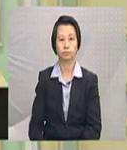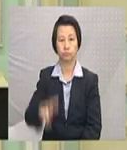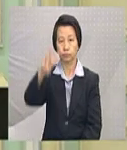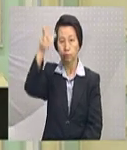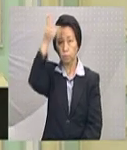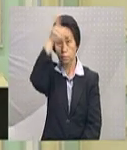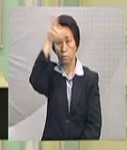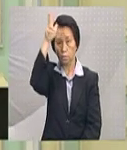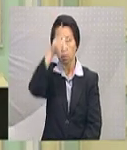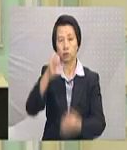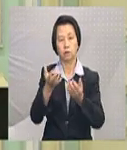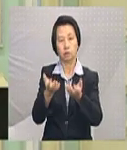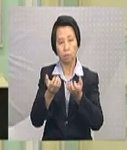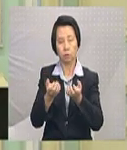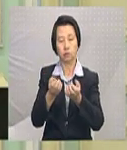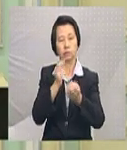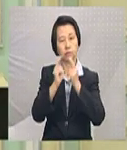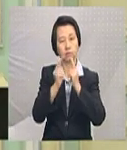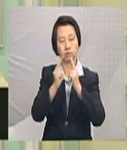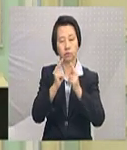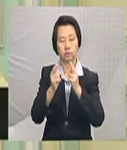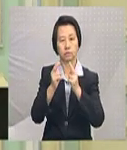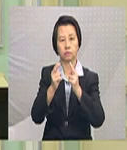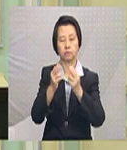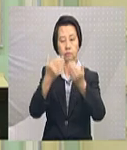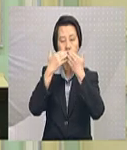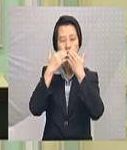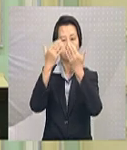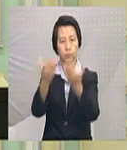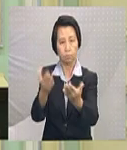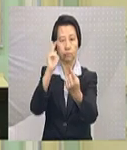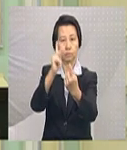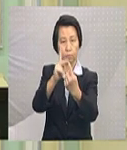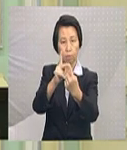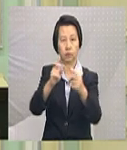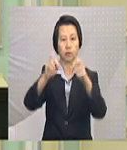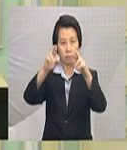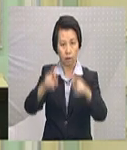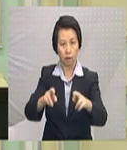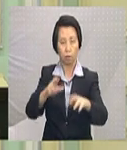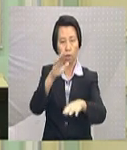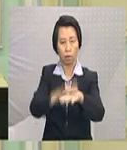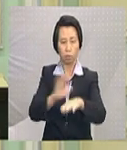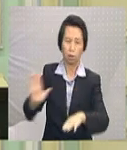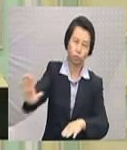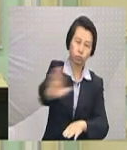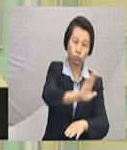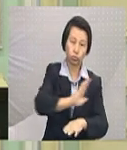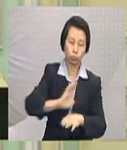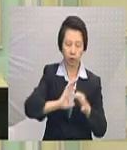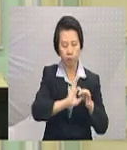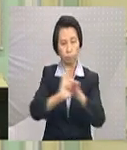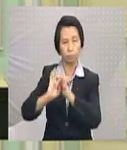Kerajaan ingin merakamkan penghargaan terima kasih kepada rakyat di atas kerjasama yang